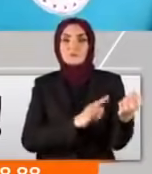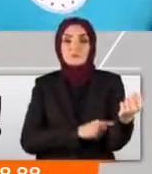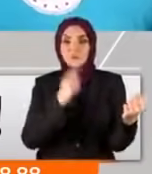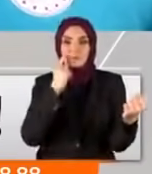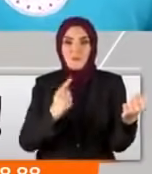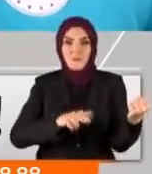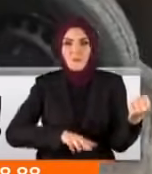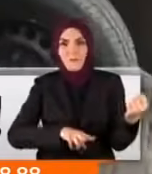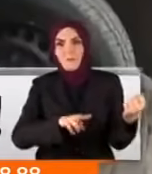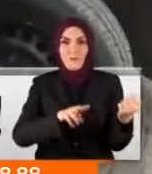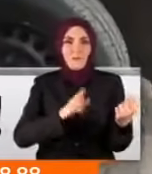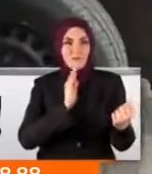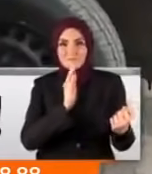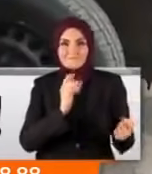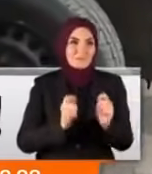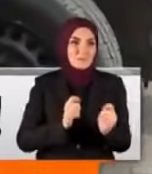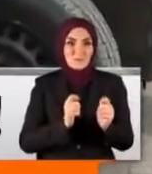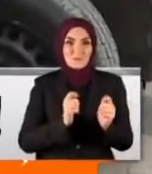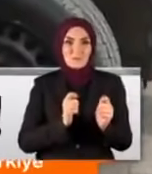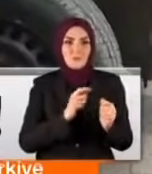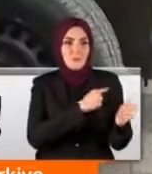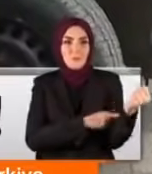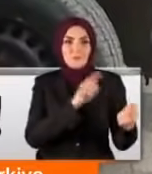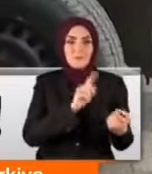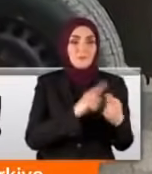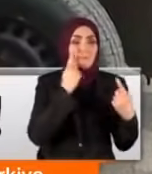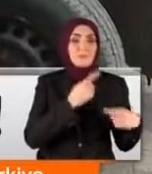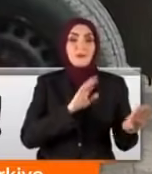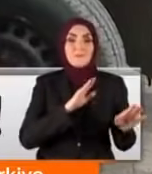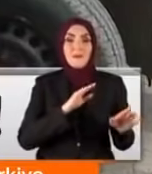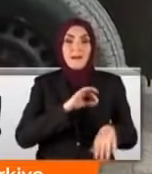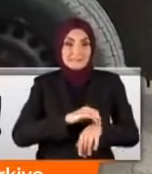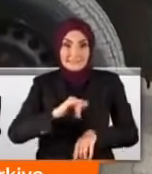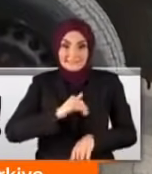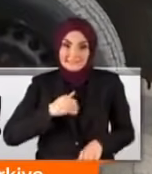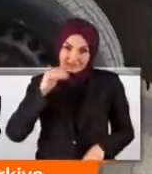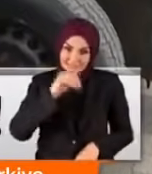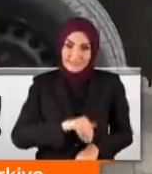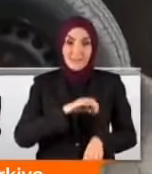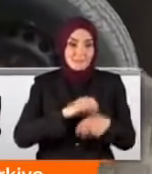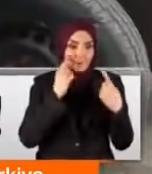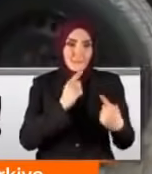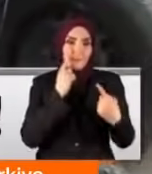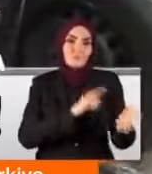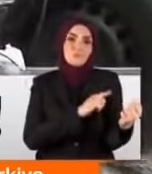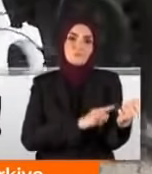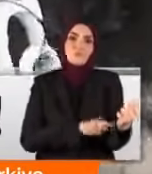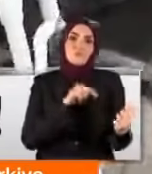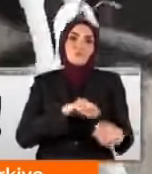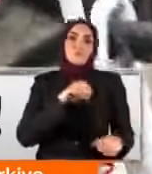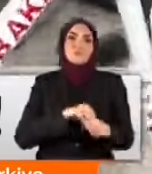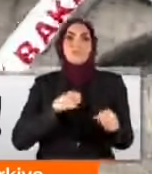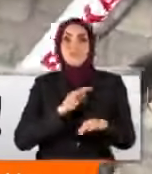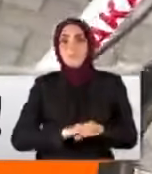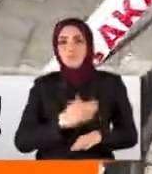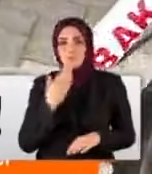hastaya müdahalede harcayacağız. Bisikletlerin hemen arkasında elbette ki sağlık ekipmanları da var ve bu çantanın içinde bir hastayı tedavi edebilecek